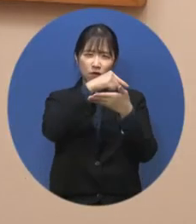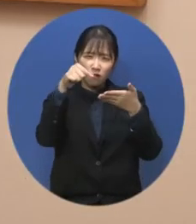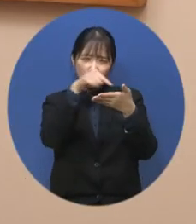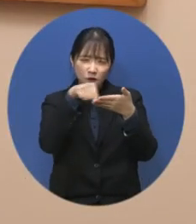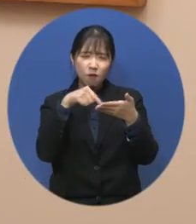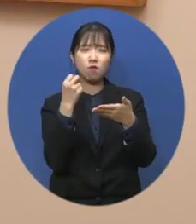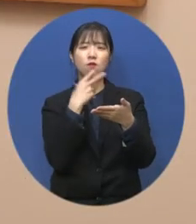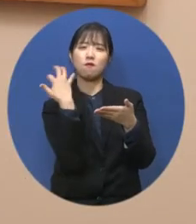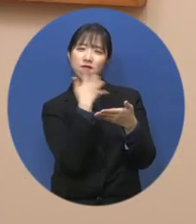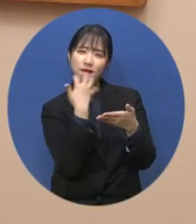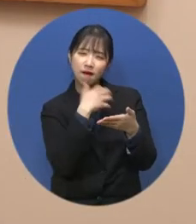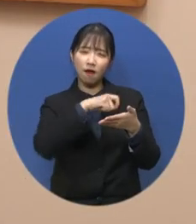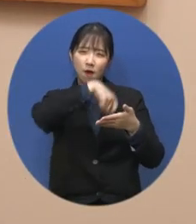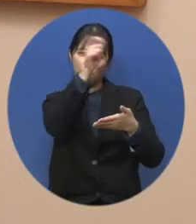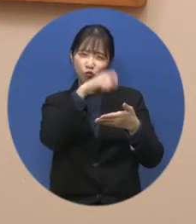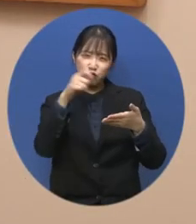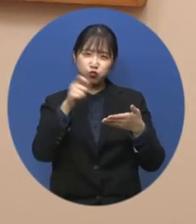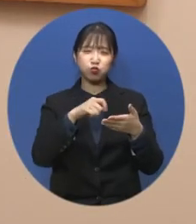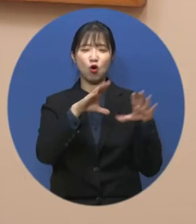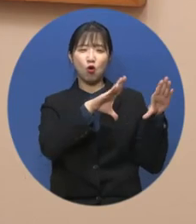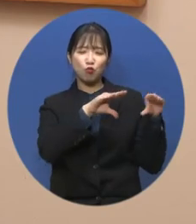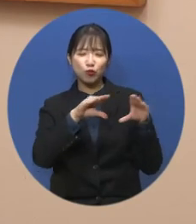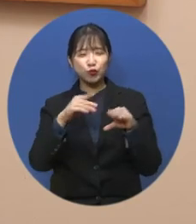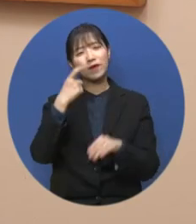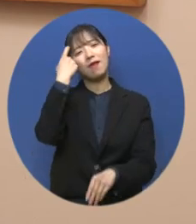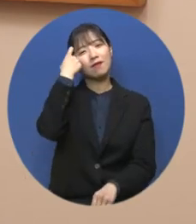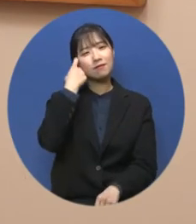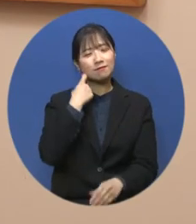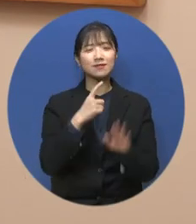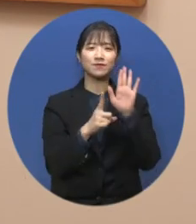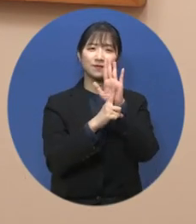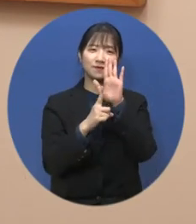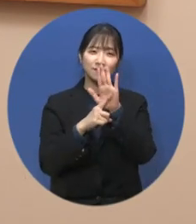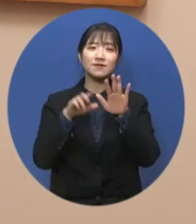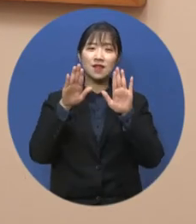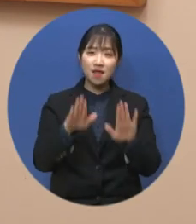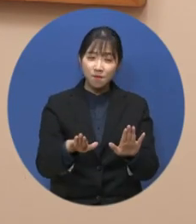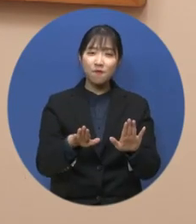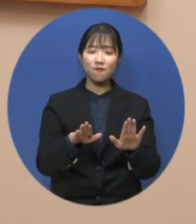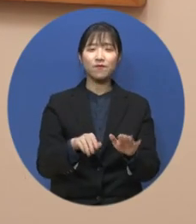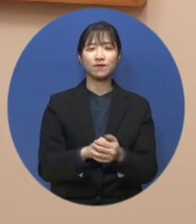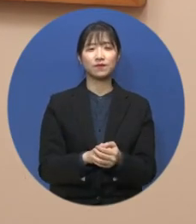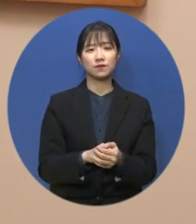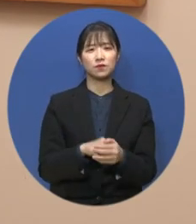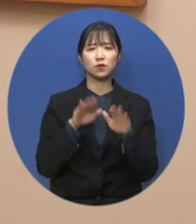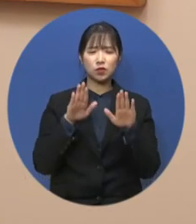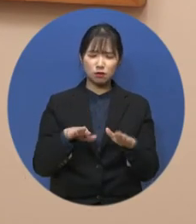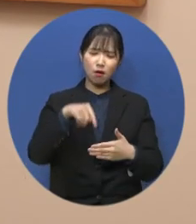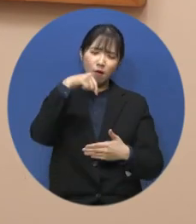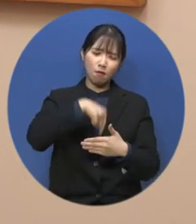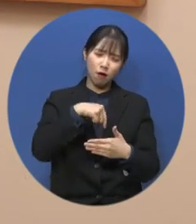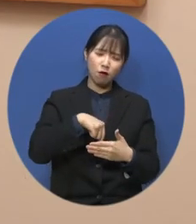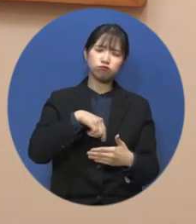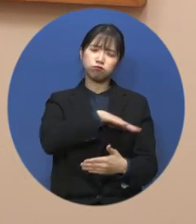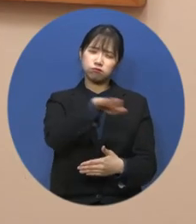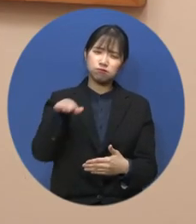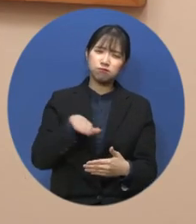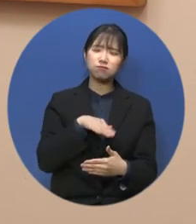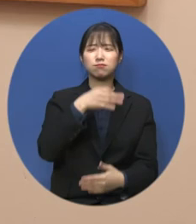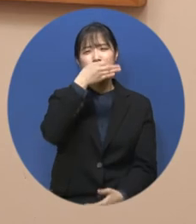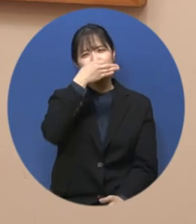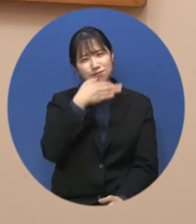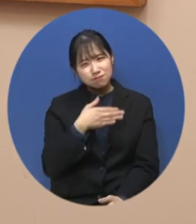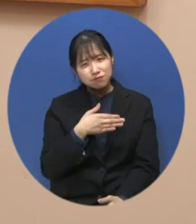선명한 색감으로 그윽하고 부드러운 작품들을 선보이고 있는 이번 전시회는 요즘처럼 정체된 마음을